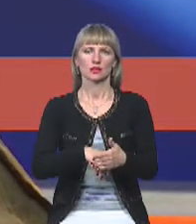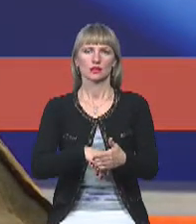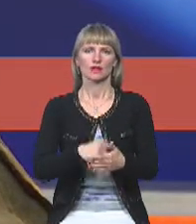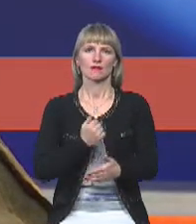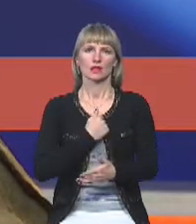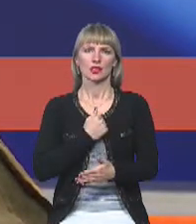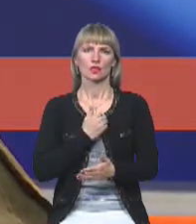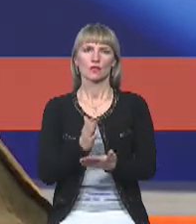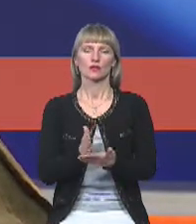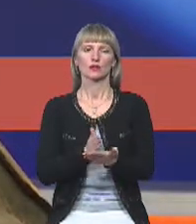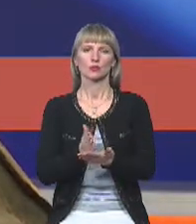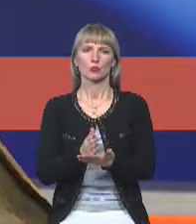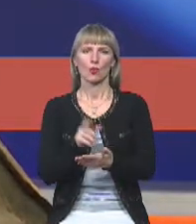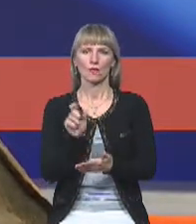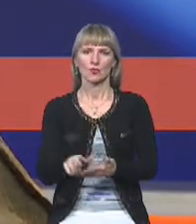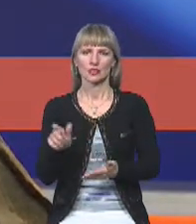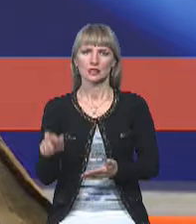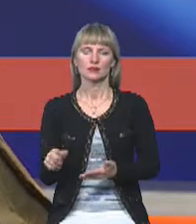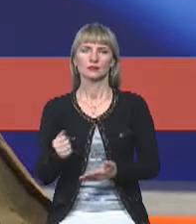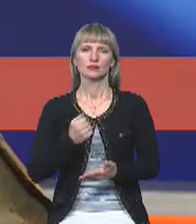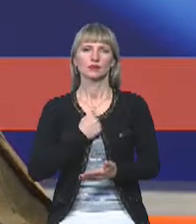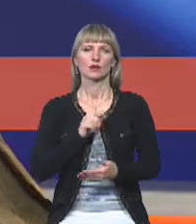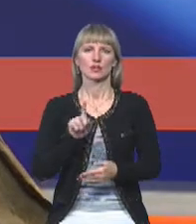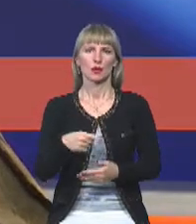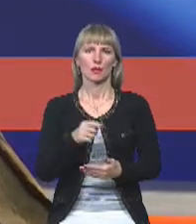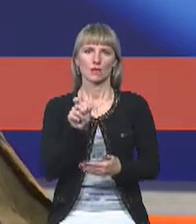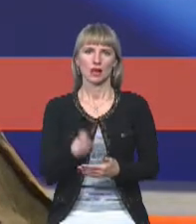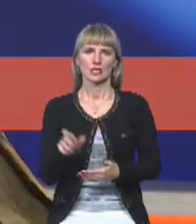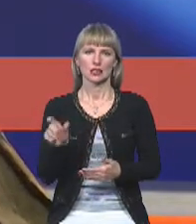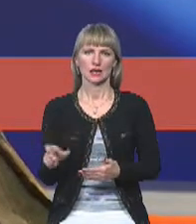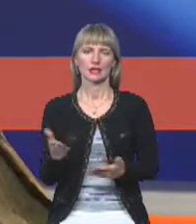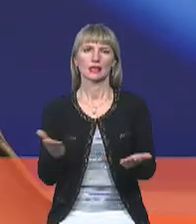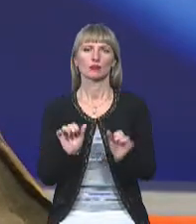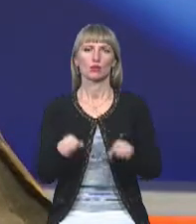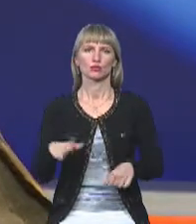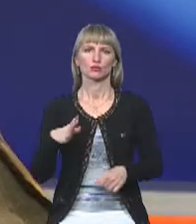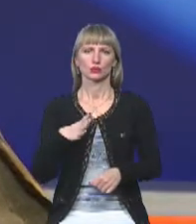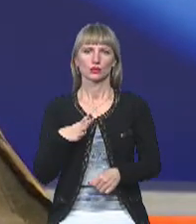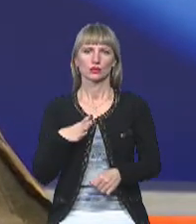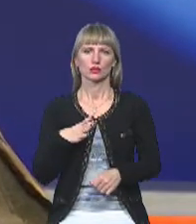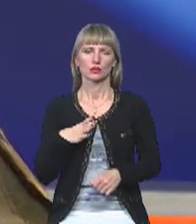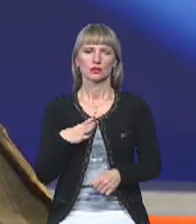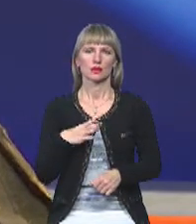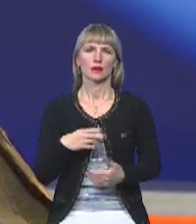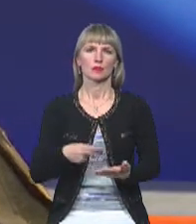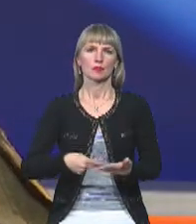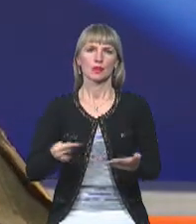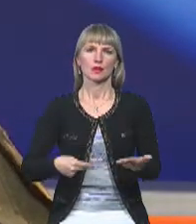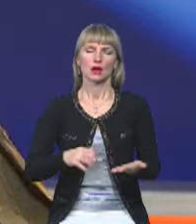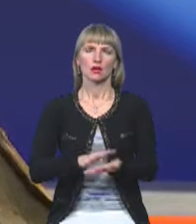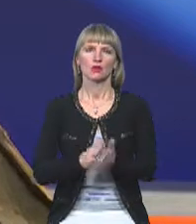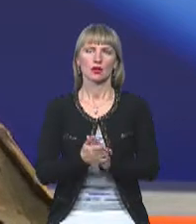входять військовослужбовці та військовозобов'язані, які можуть бути при підписанні